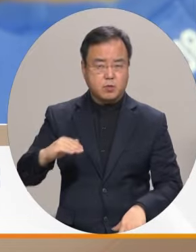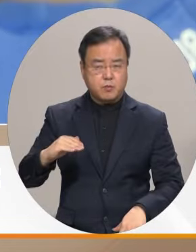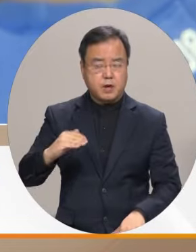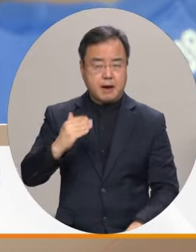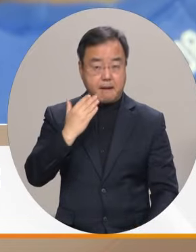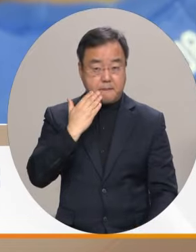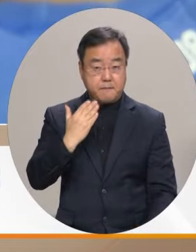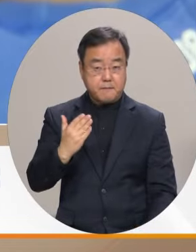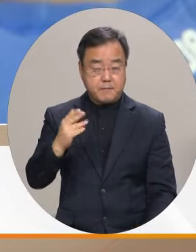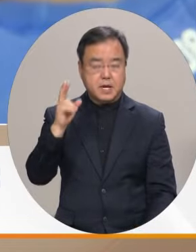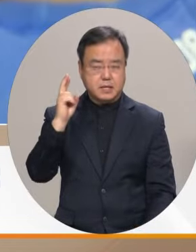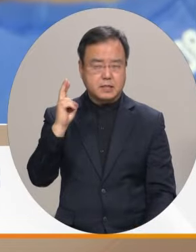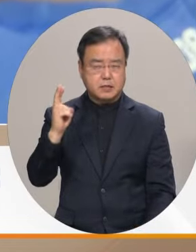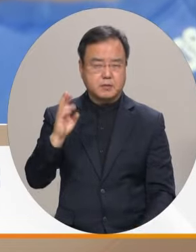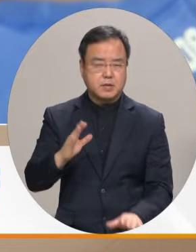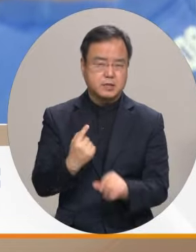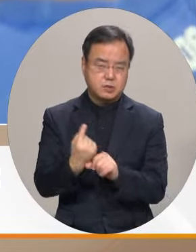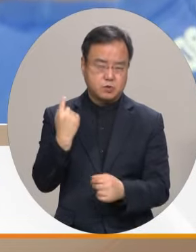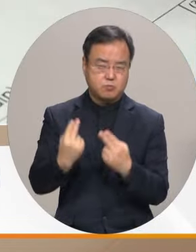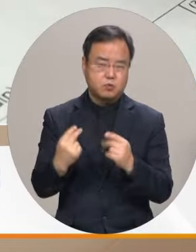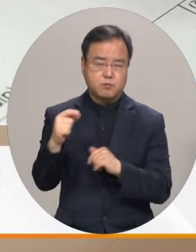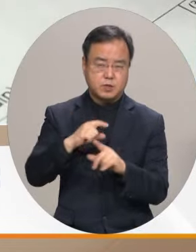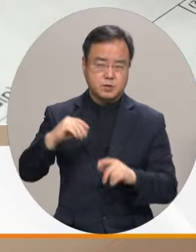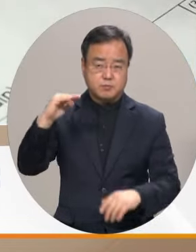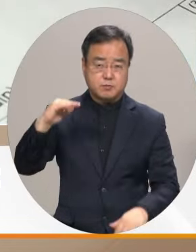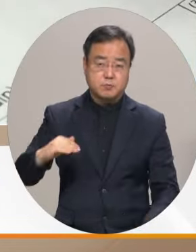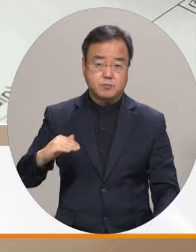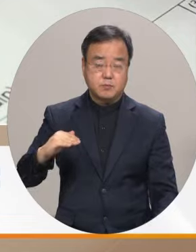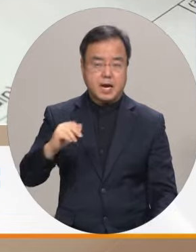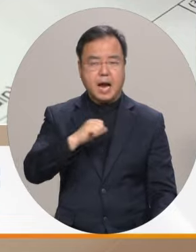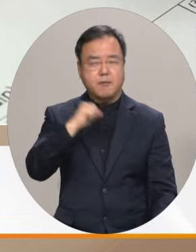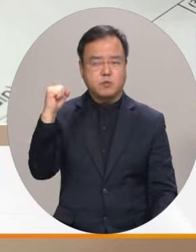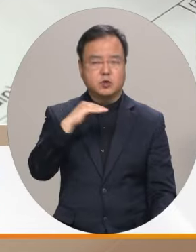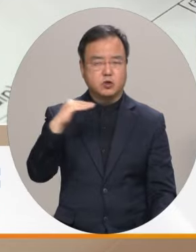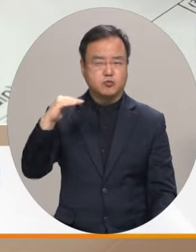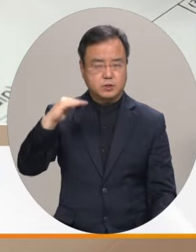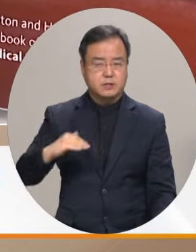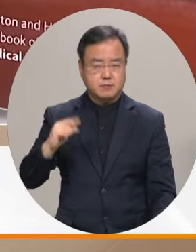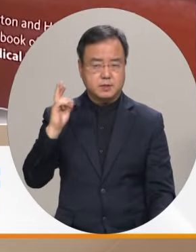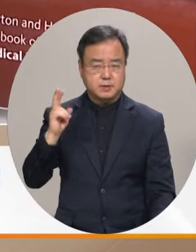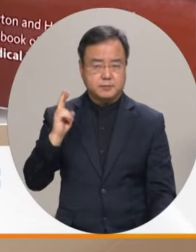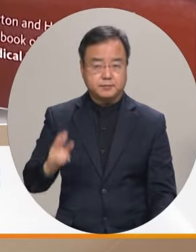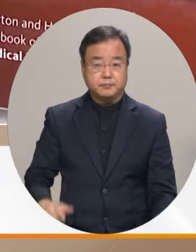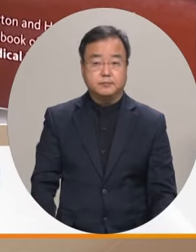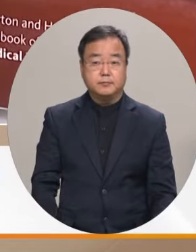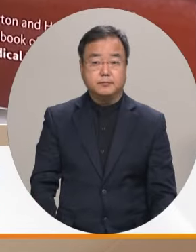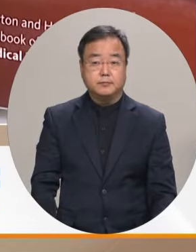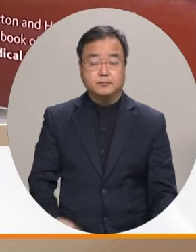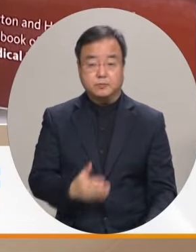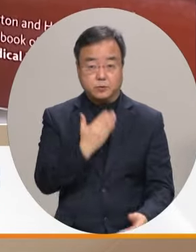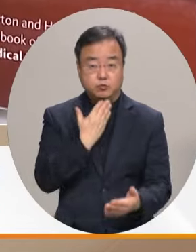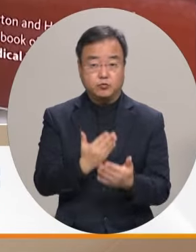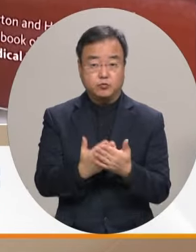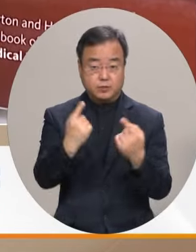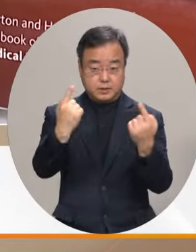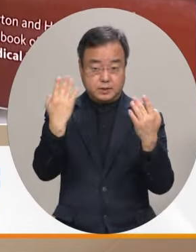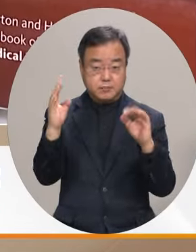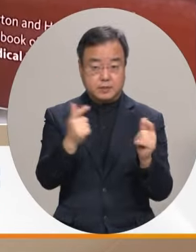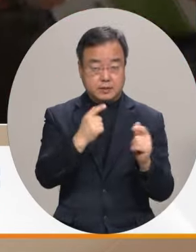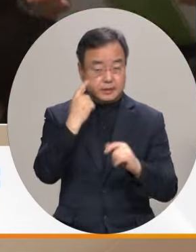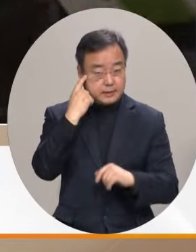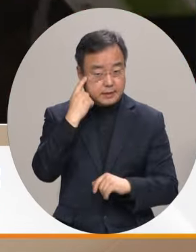않겠지만 그래도 전년도에 비해서 입결이 조금 더 낮게 형성될 것이다라고 예측 가능하고요 그러면 어 주요 대학을 생각하고 있는